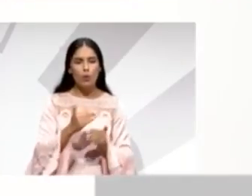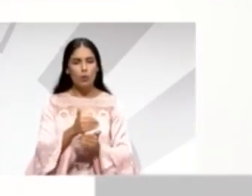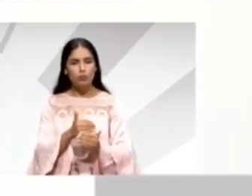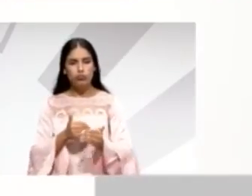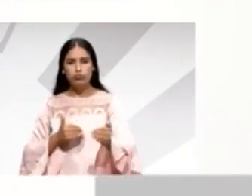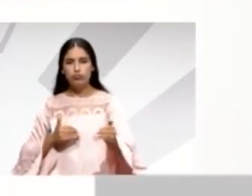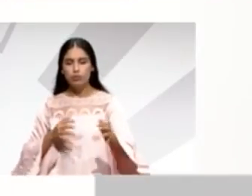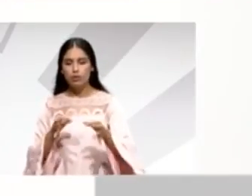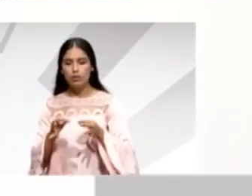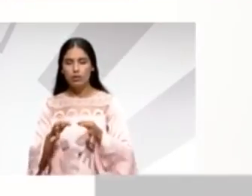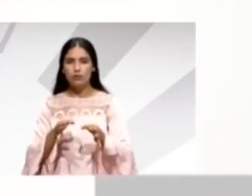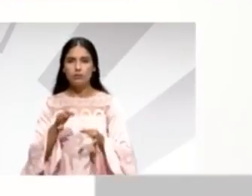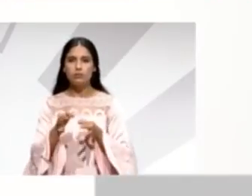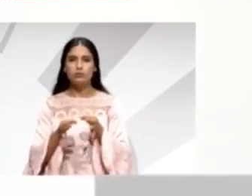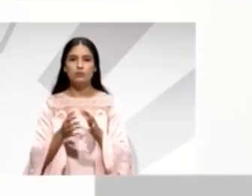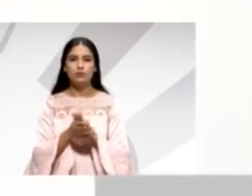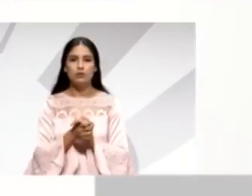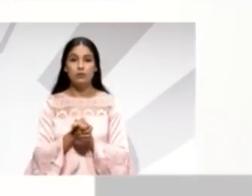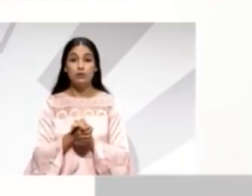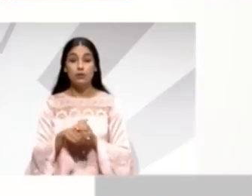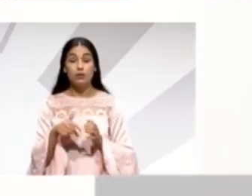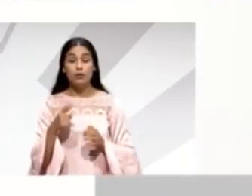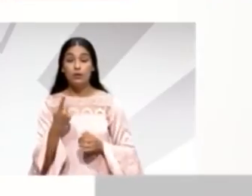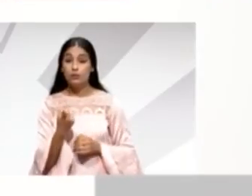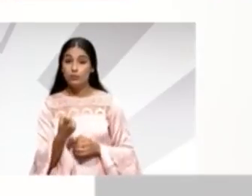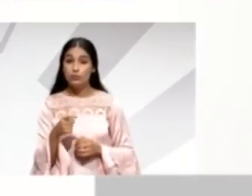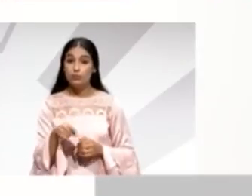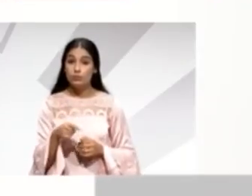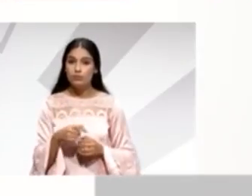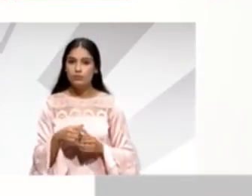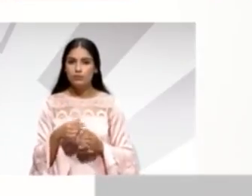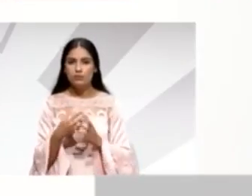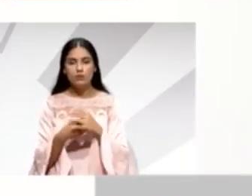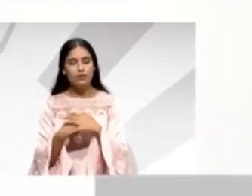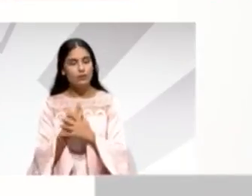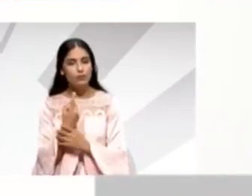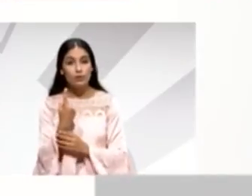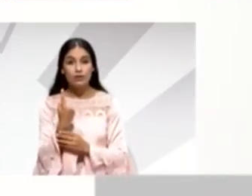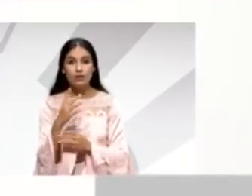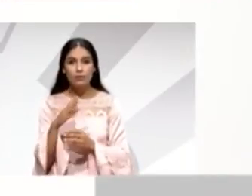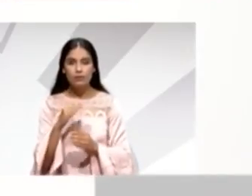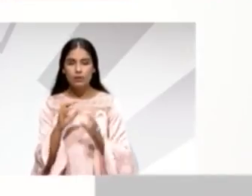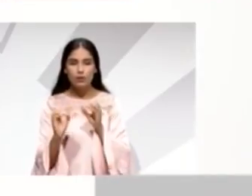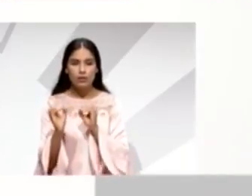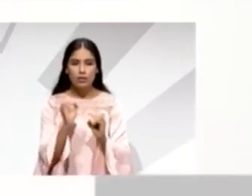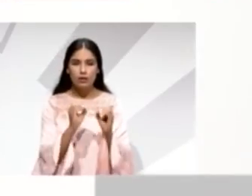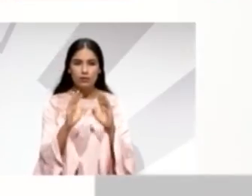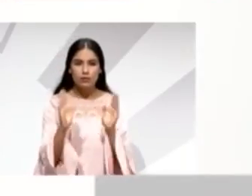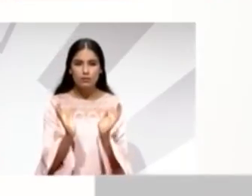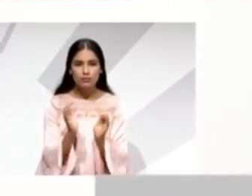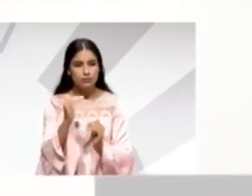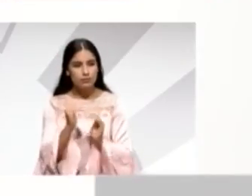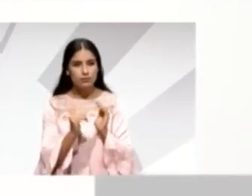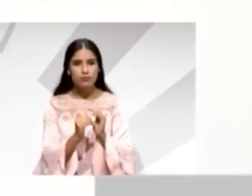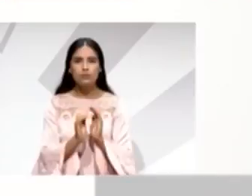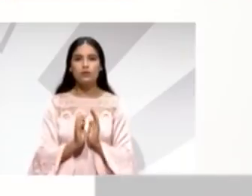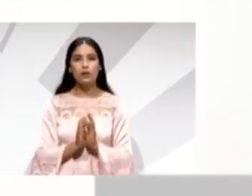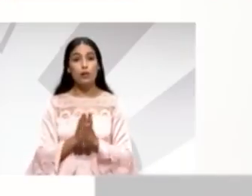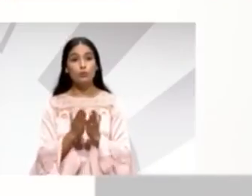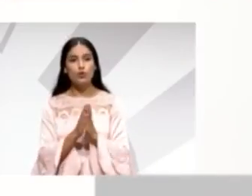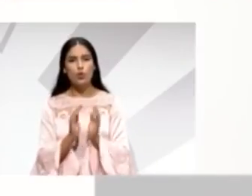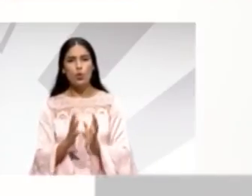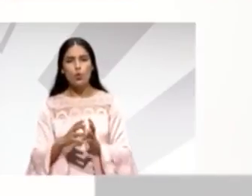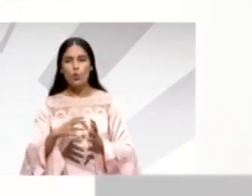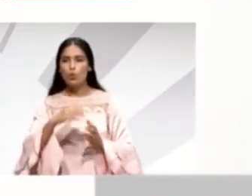منذ سنوات اليوم يد واحده تحب اكثر المشاريع الكبرى في ولايه صفاقس اقتصاديا اه